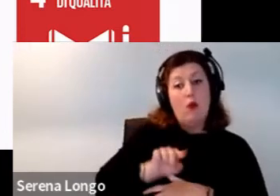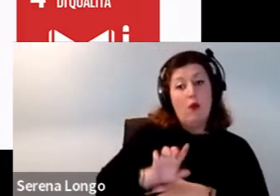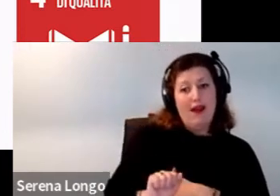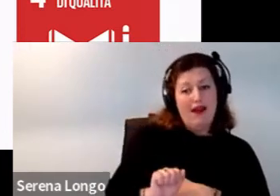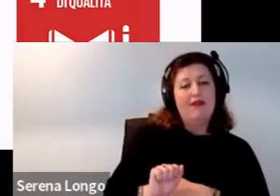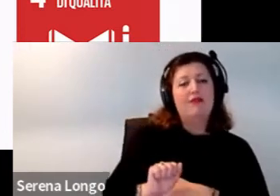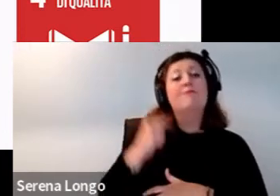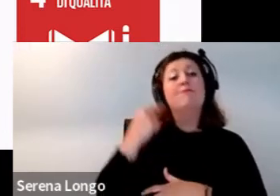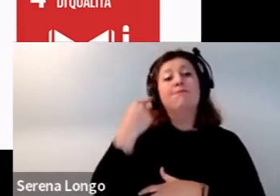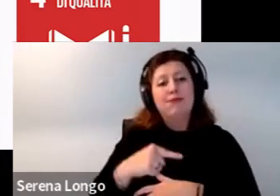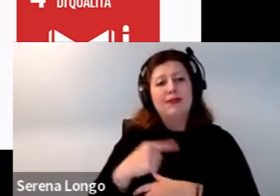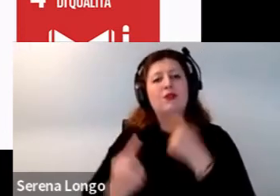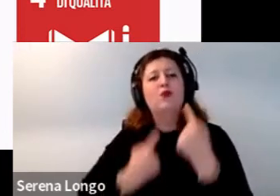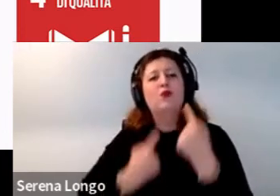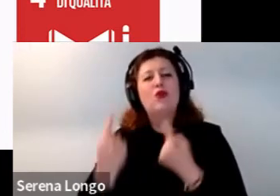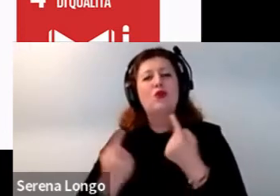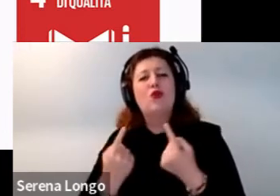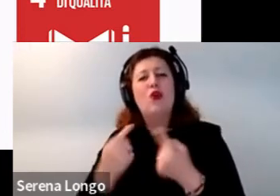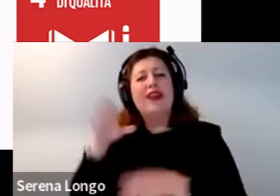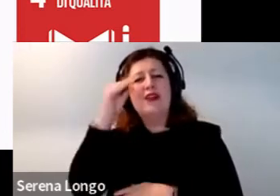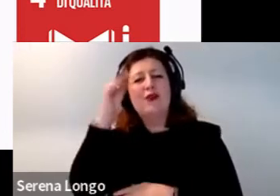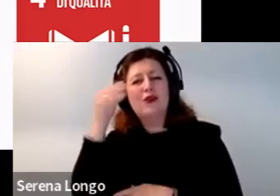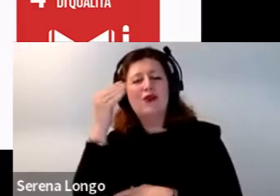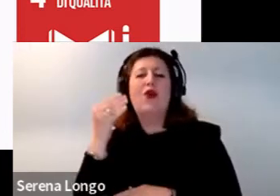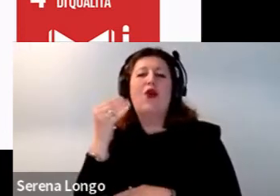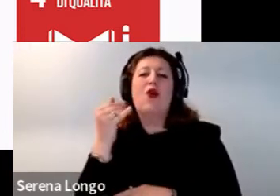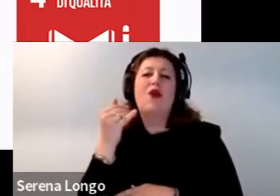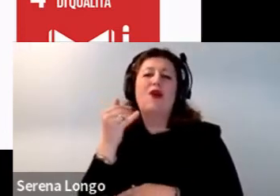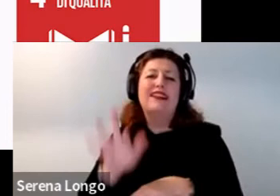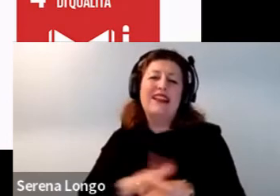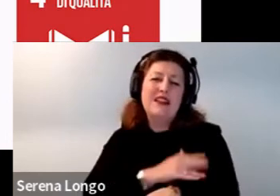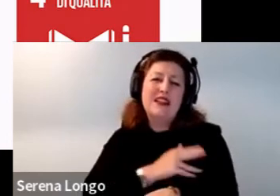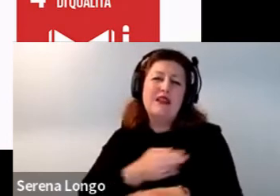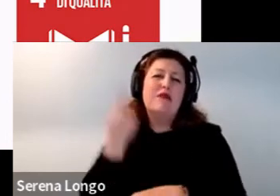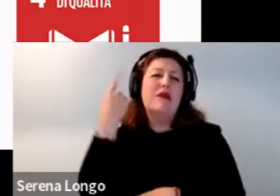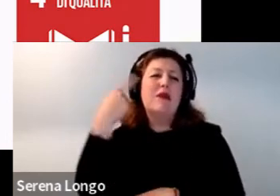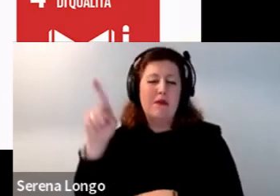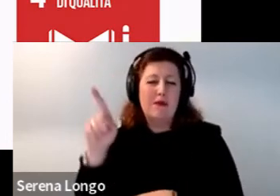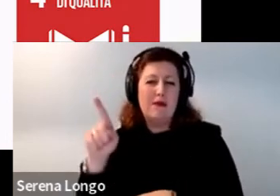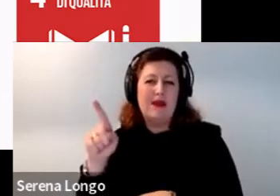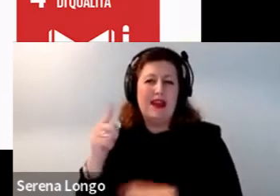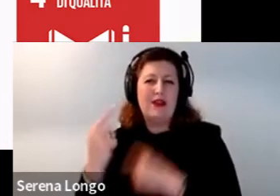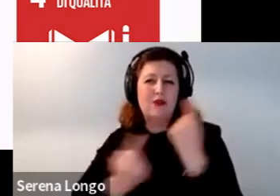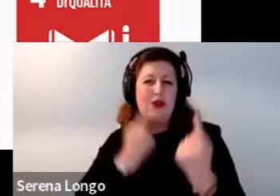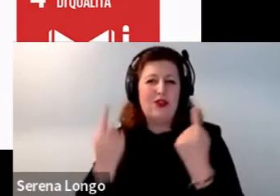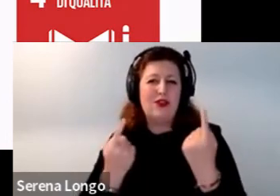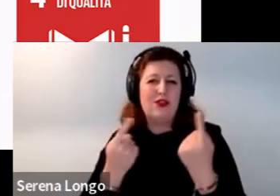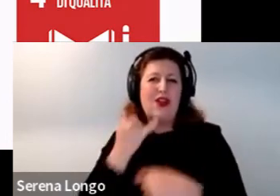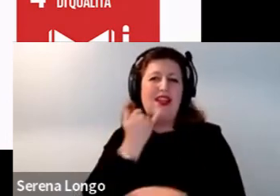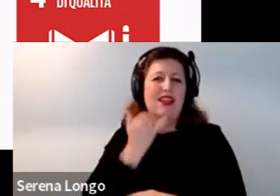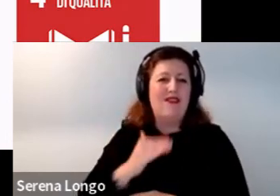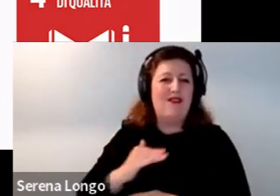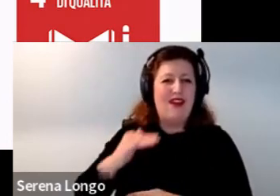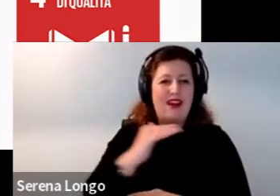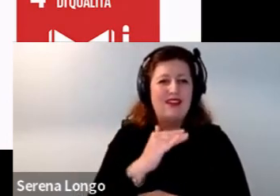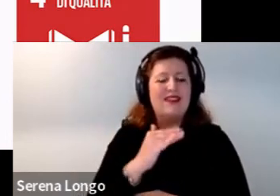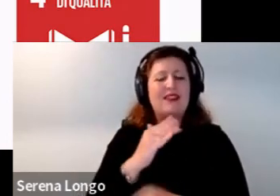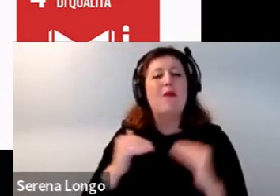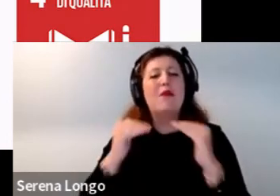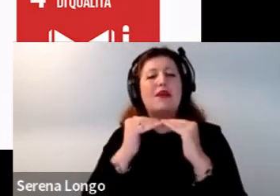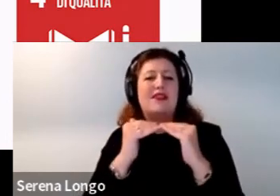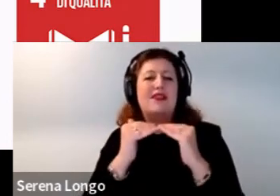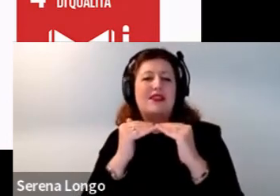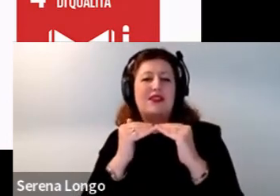dell'istruzione che siano sensibili ai bisogni dell'infanzia, alle disabilità e alle parità di genere e predisporre